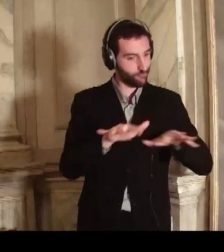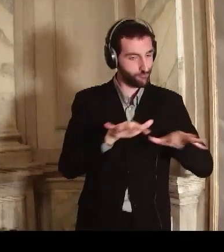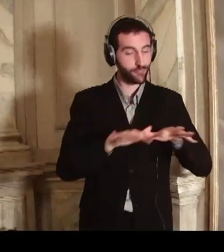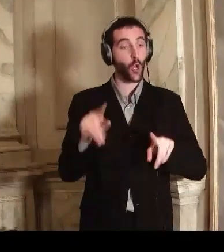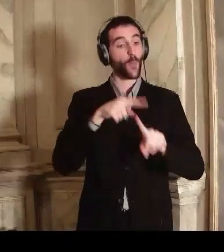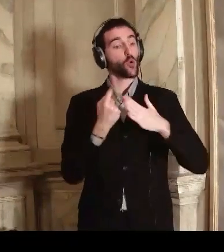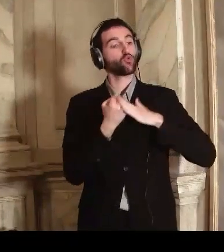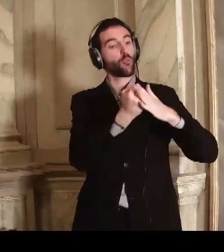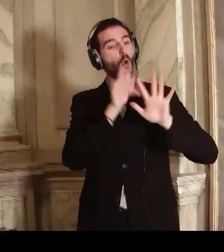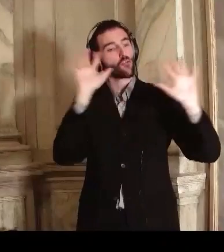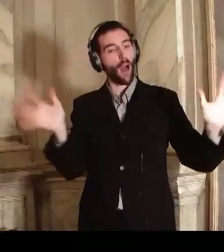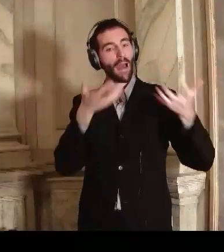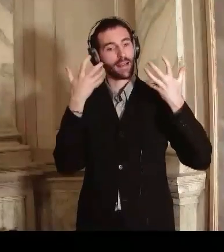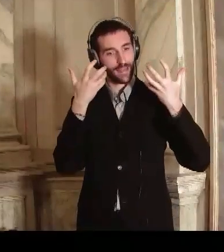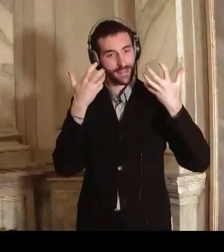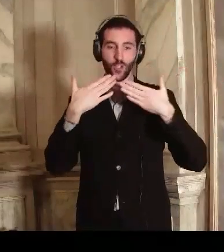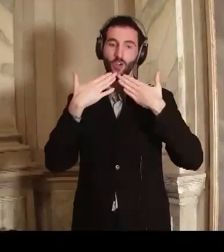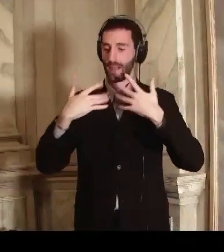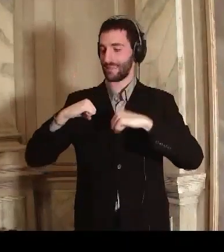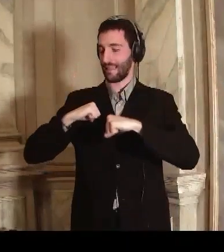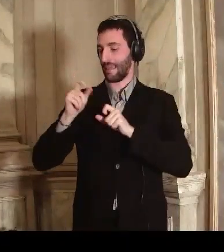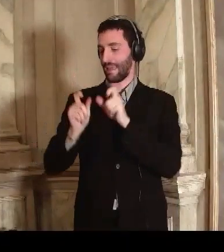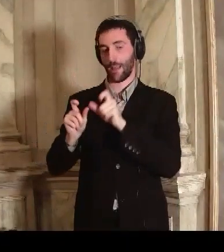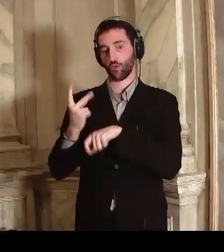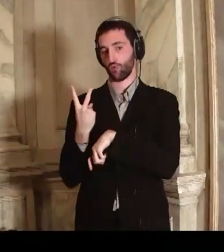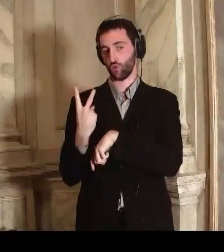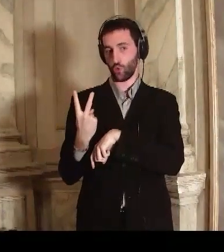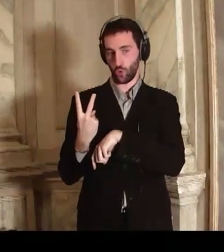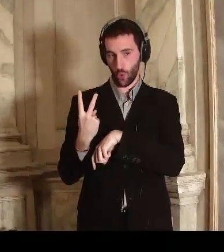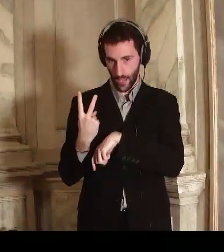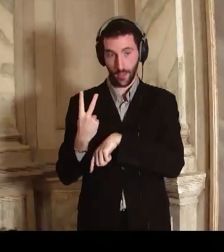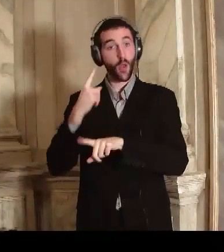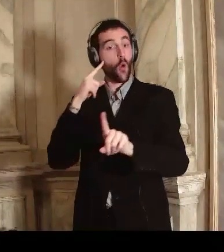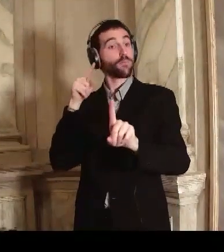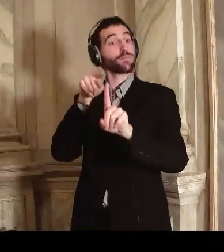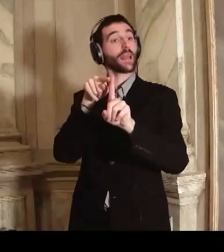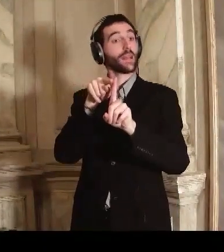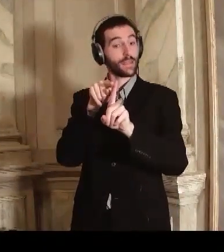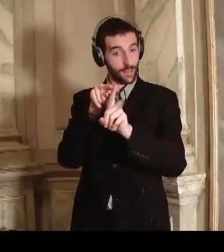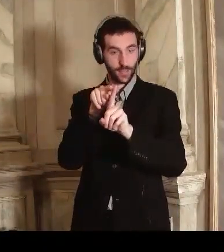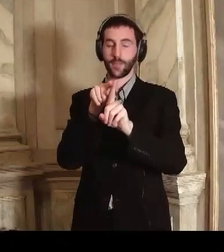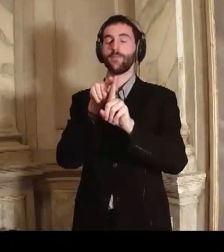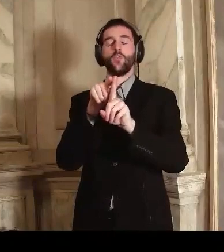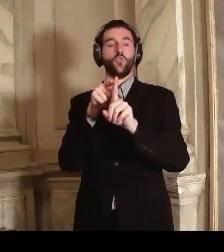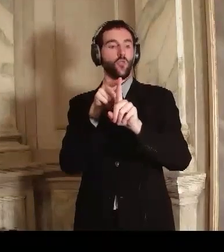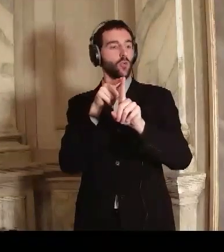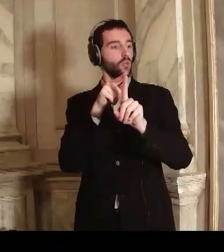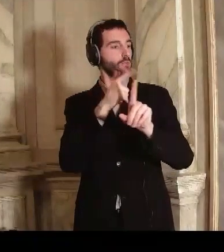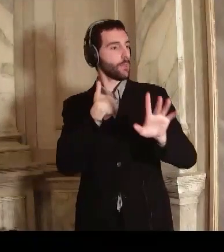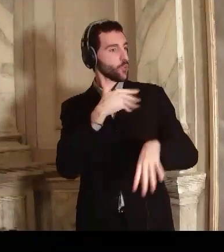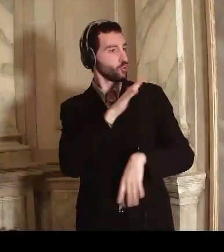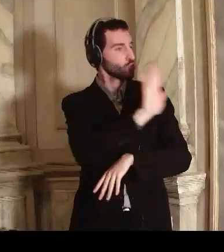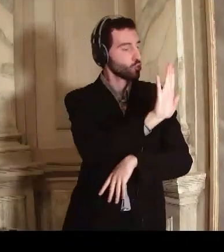supporto artistico da parte dei 2 direttori al fine di realizzare al meglio la singolarità, l'unicità